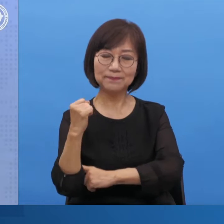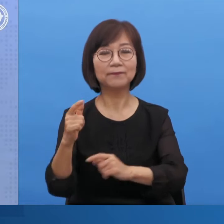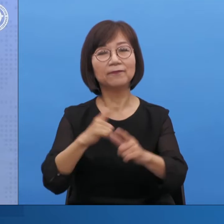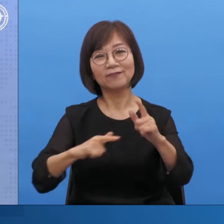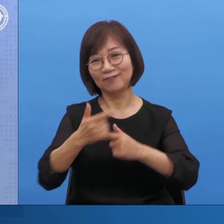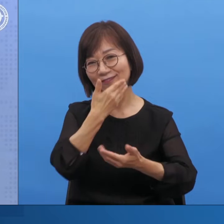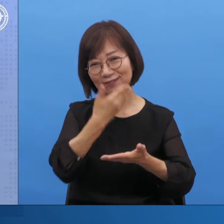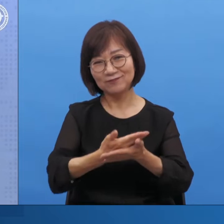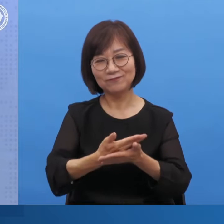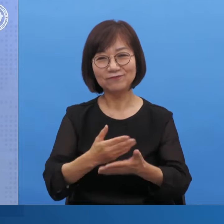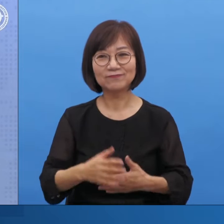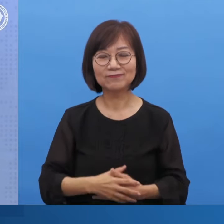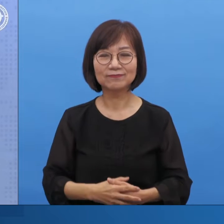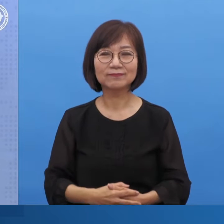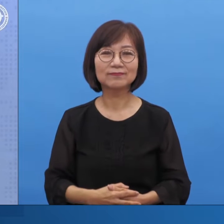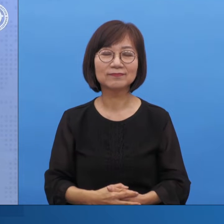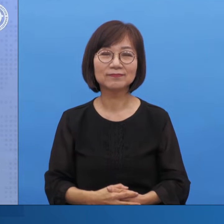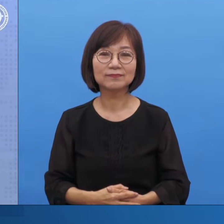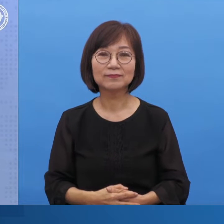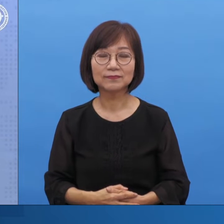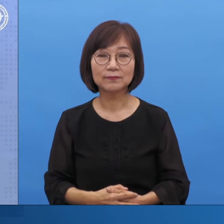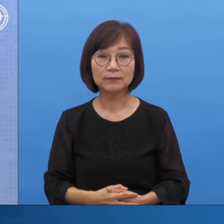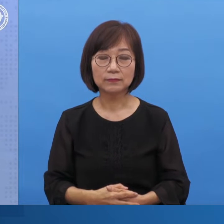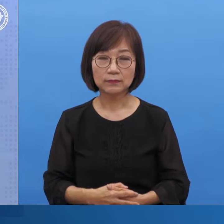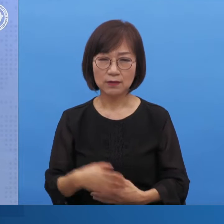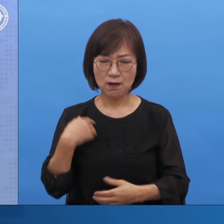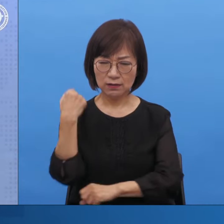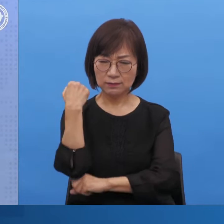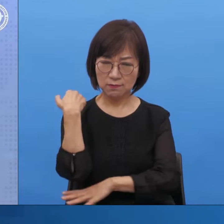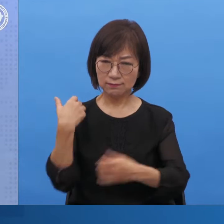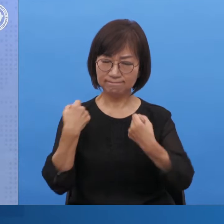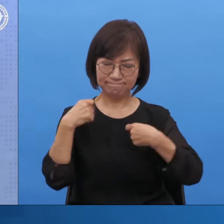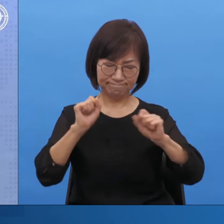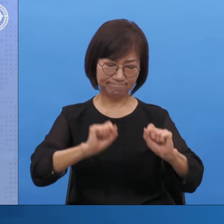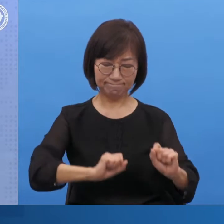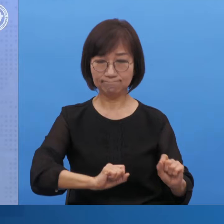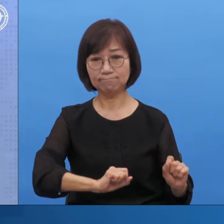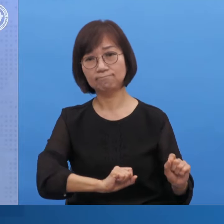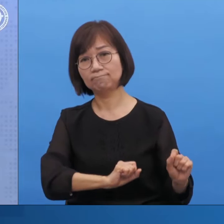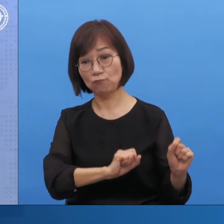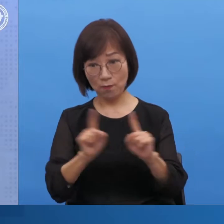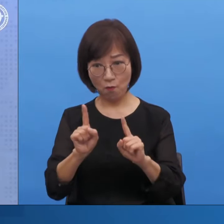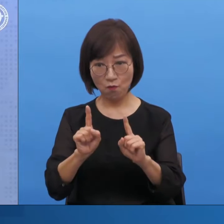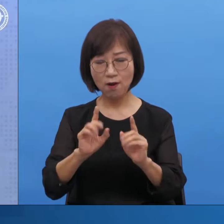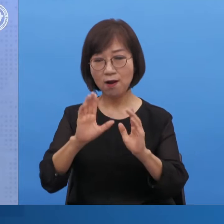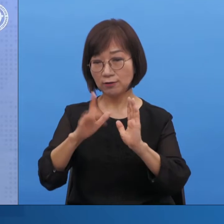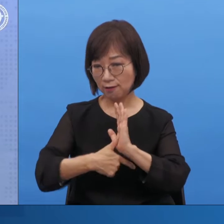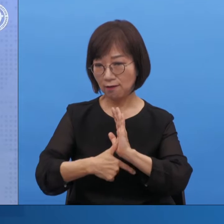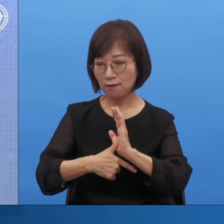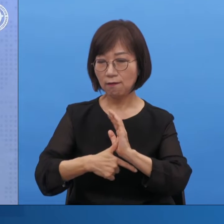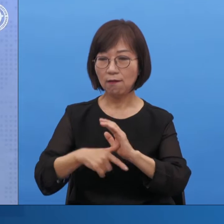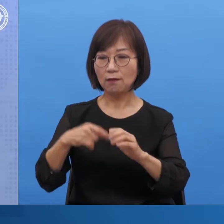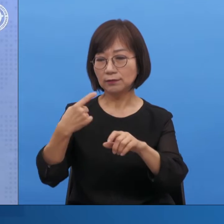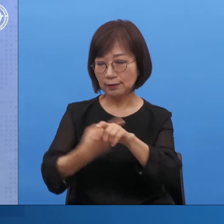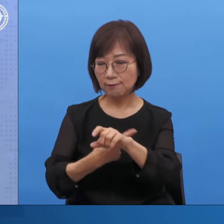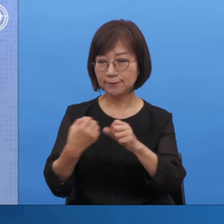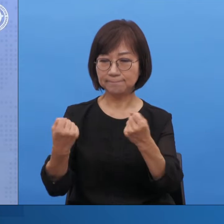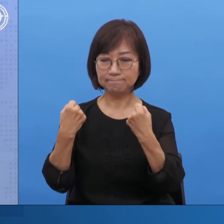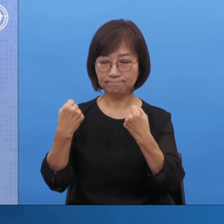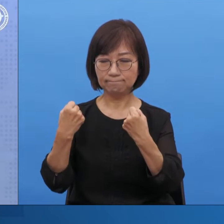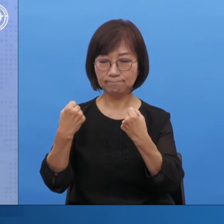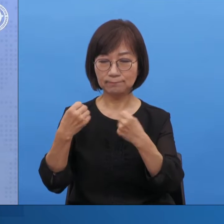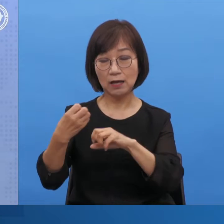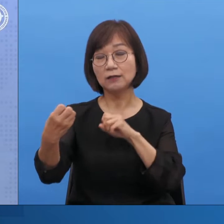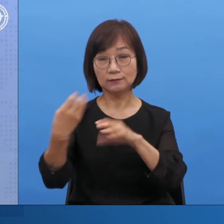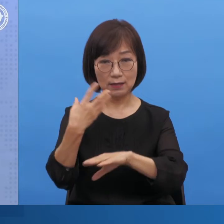this fundamental strength inside of you. 이걸 얻으면 그때부터 계속 응답 오는 거예요. And if you have that, answers will continuously